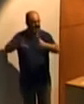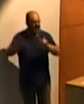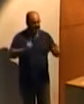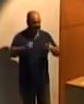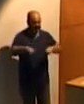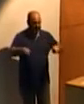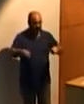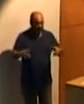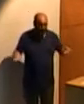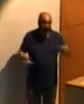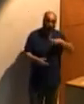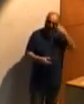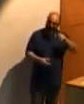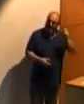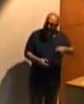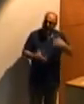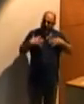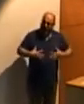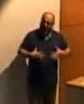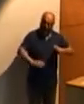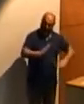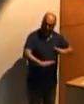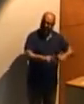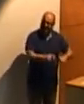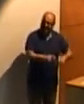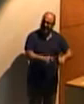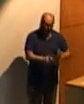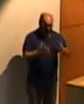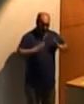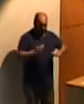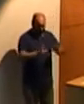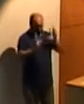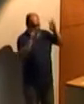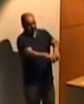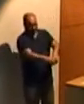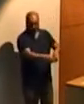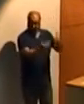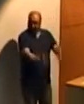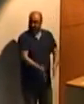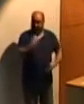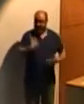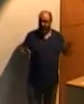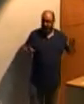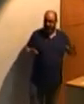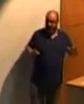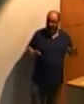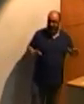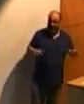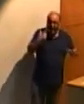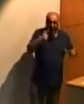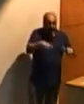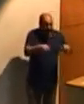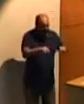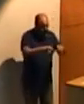avec un certain nombre de rouages qu'on connaît de mieux en mieux mais est ce que c'est ça entièrement l'humain est est ce que finalement changé ses rouages les